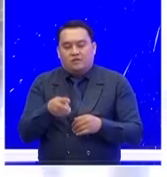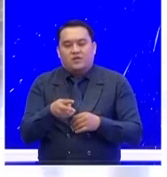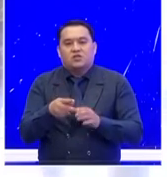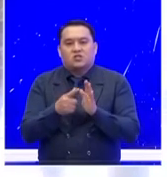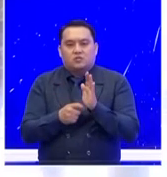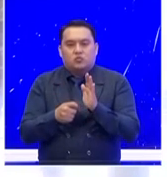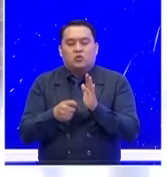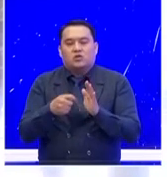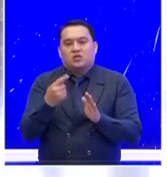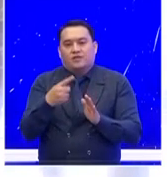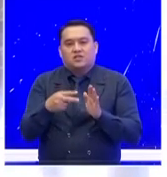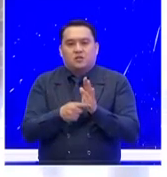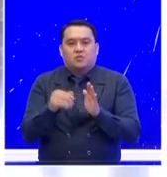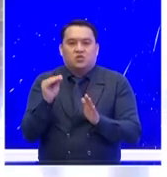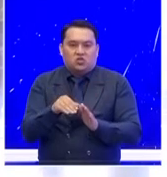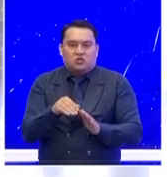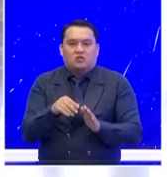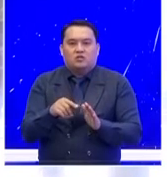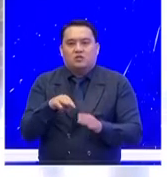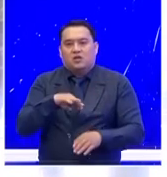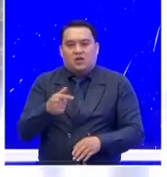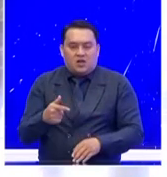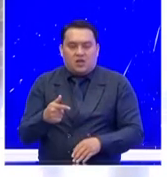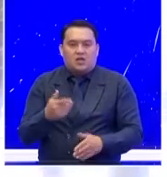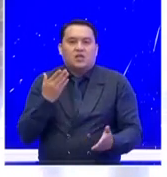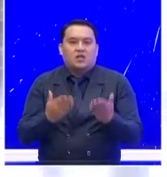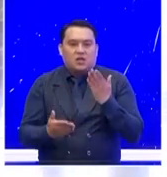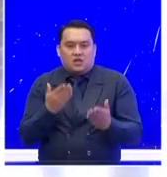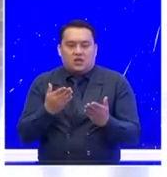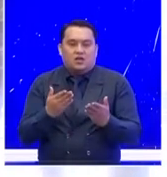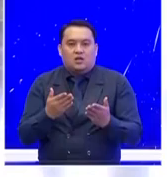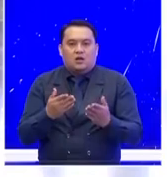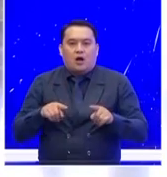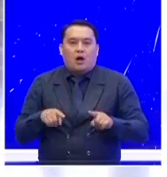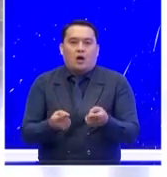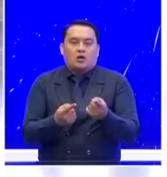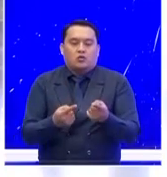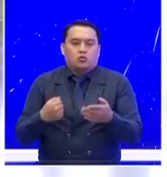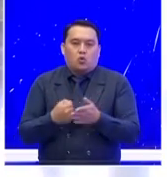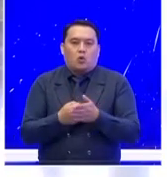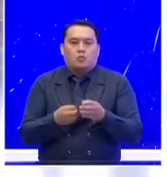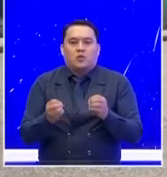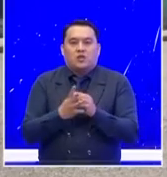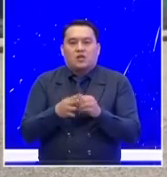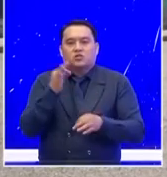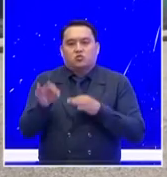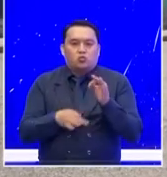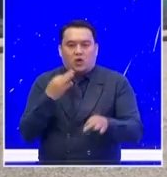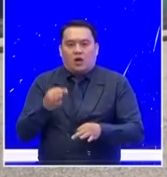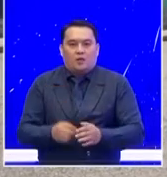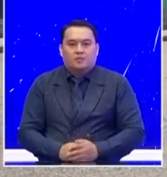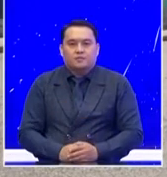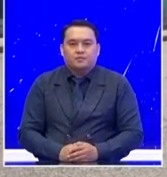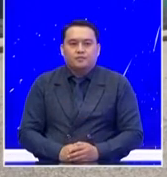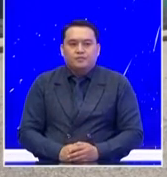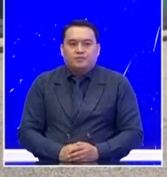2778, то есть 27 780 тенге, либо административный арест на срок до 15 суток. Гульмира Тимиргалиева,